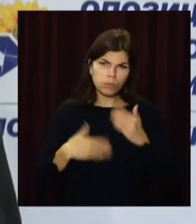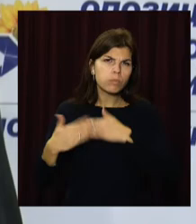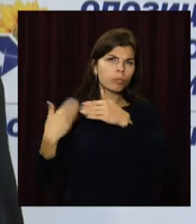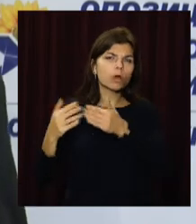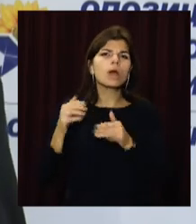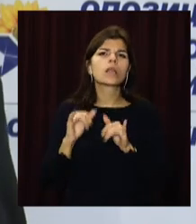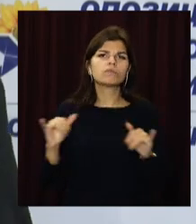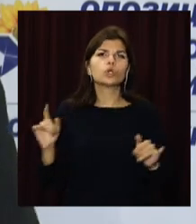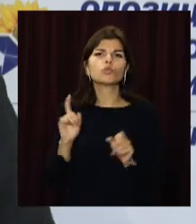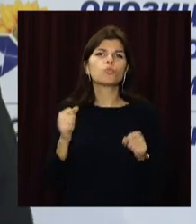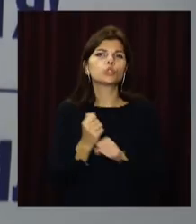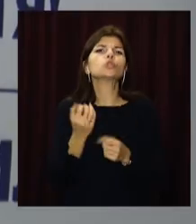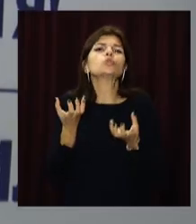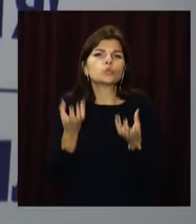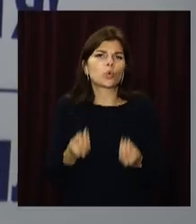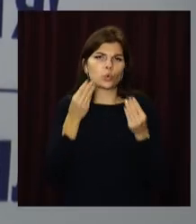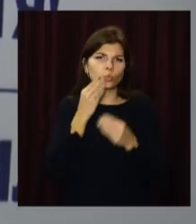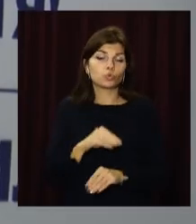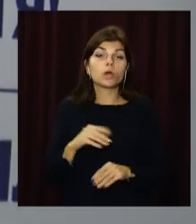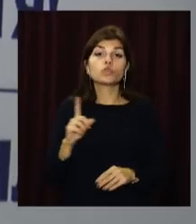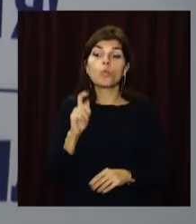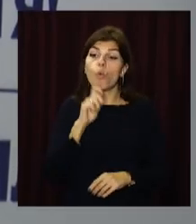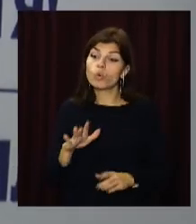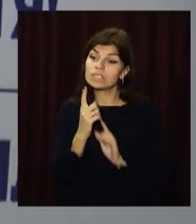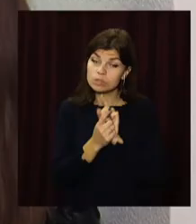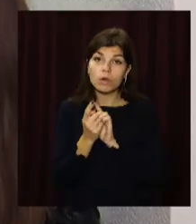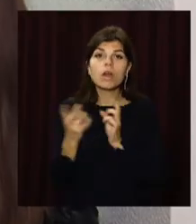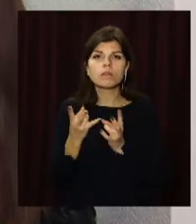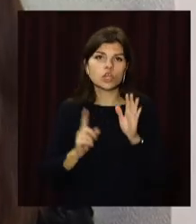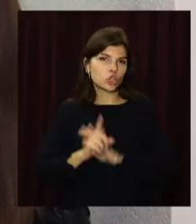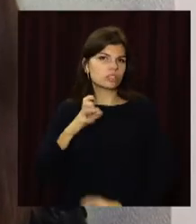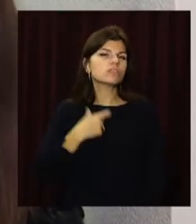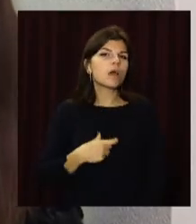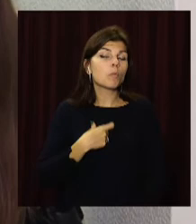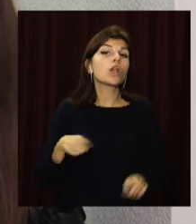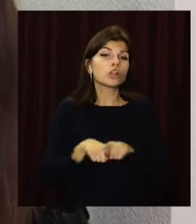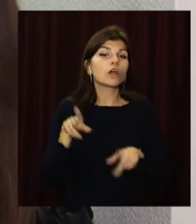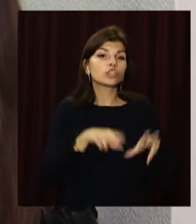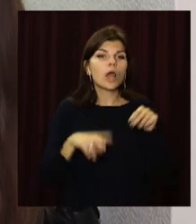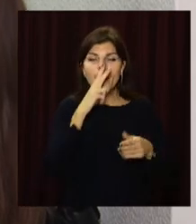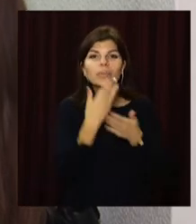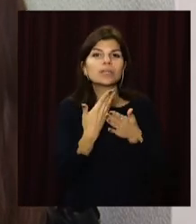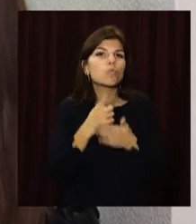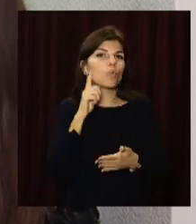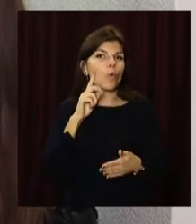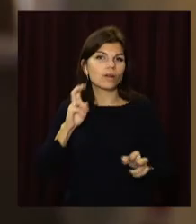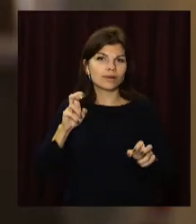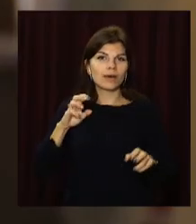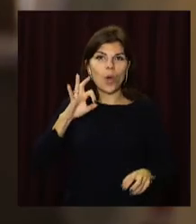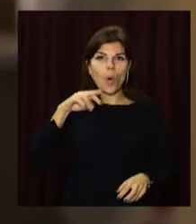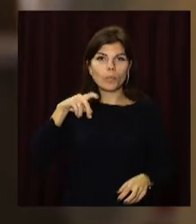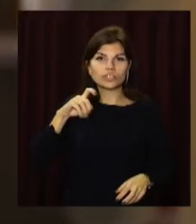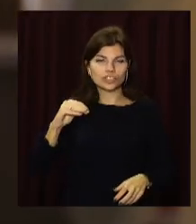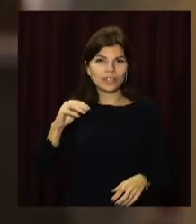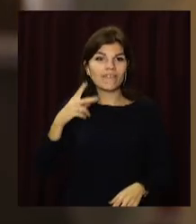можно было что-то сделать еще лучше. Аби змінити країну, треба почати із себе. Саме так вважає представник молодіжного крила партії